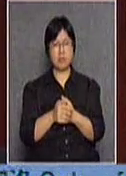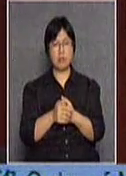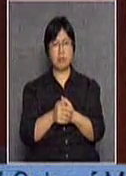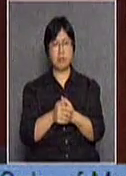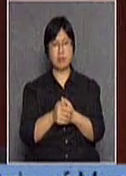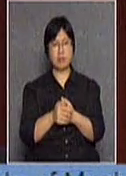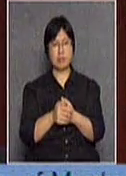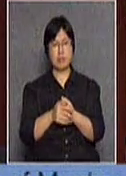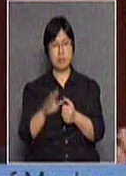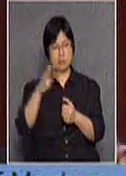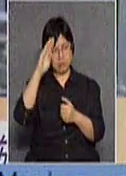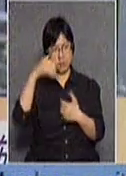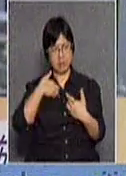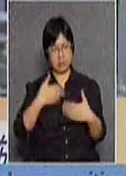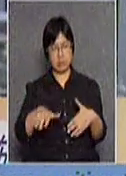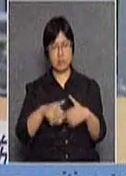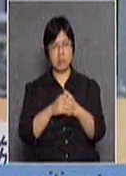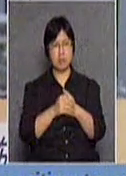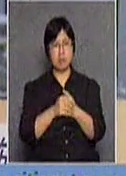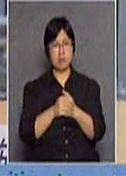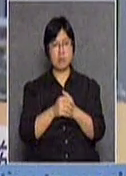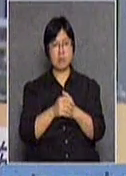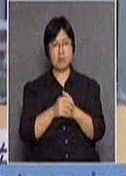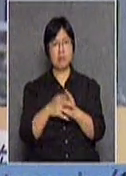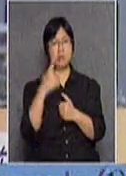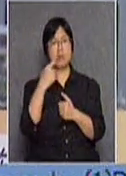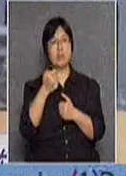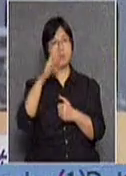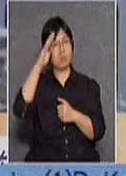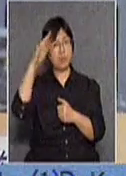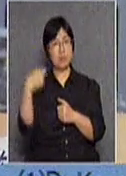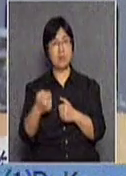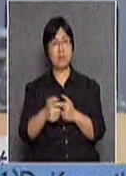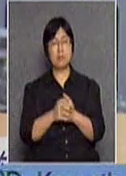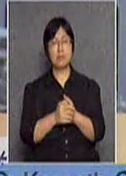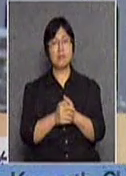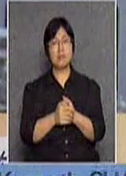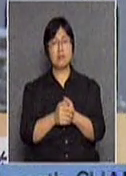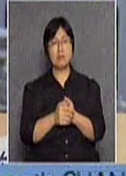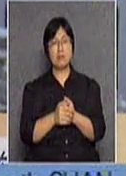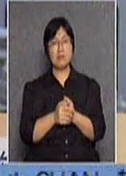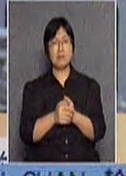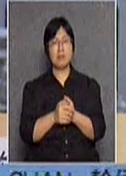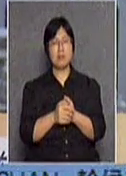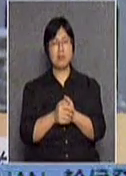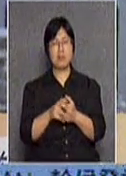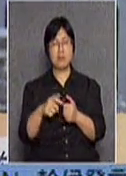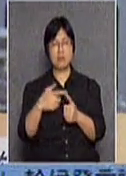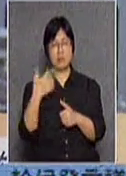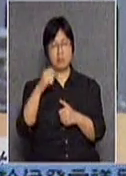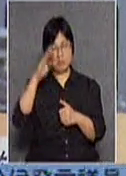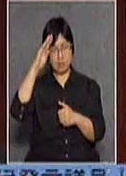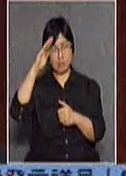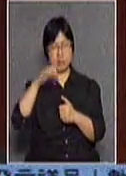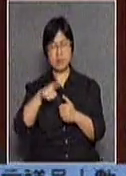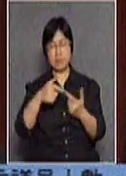我跟你道歉啦，係咪？就謝啟容議員道歉。嗱，主席，我對唔住，我因為我